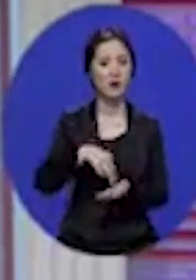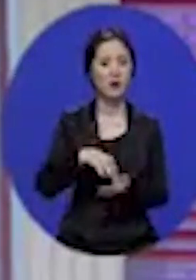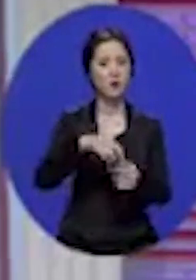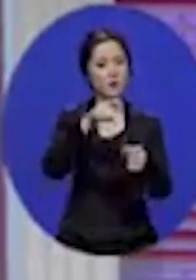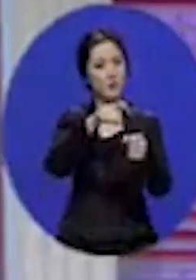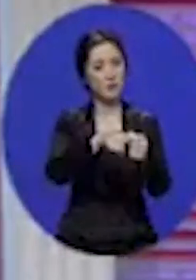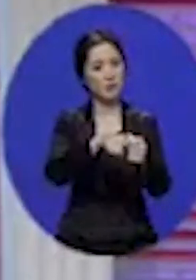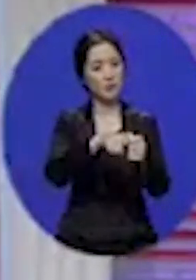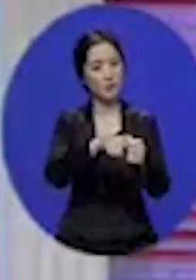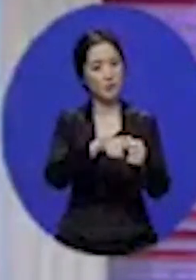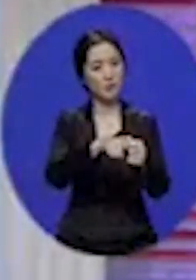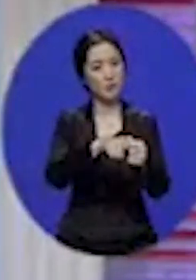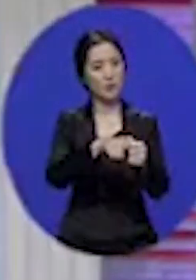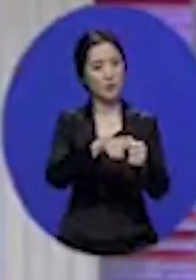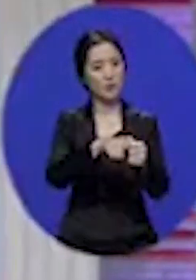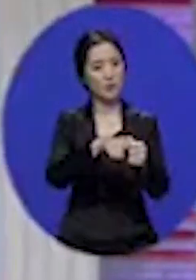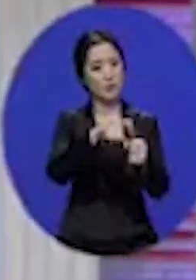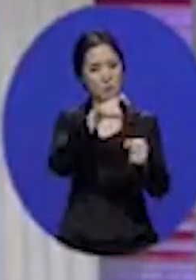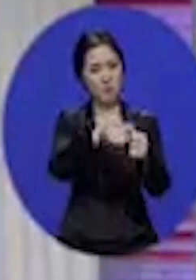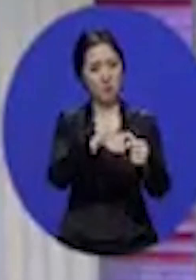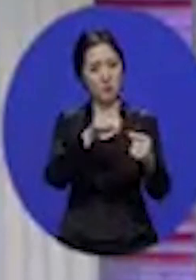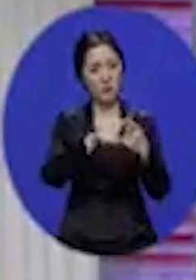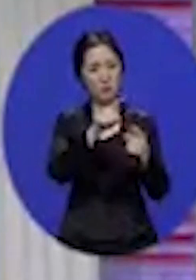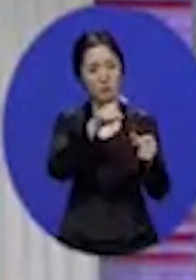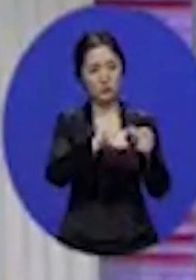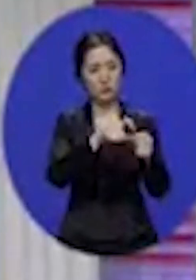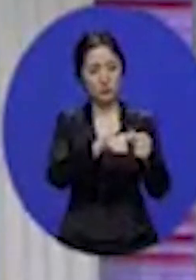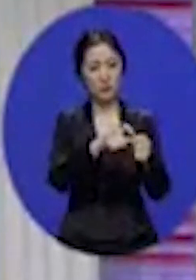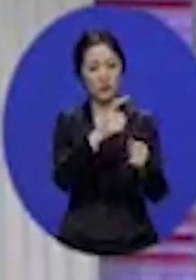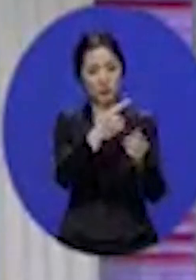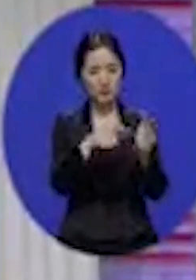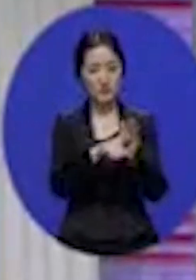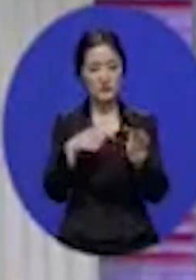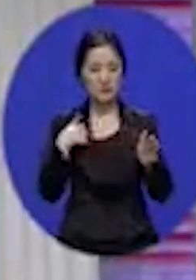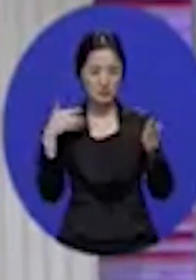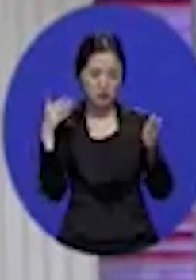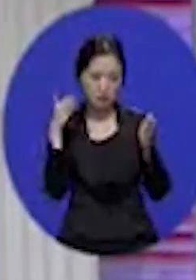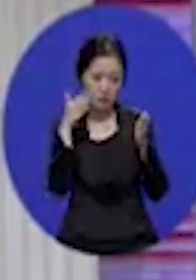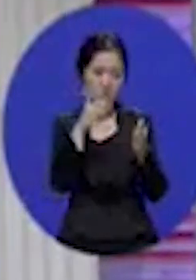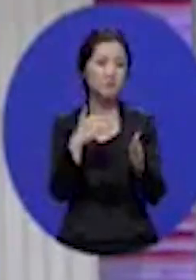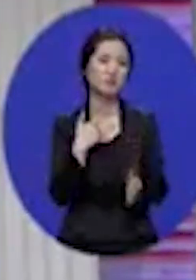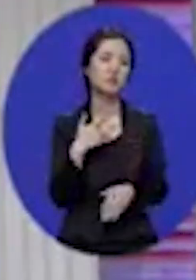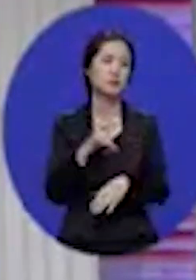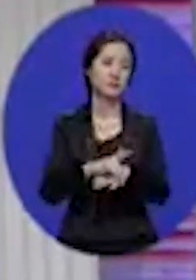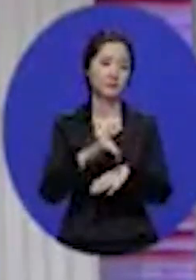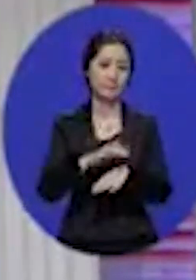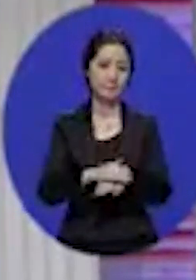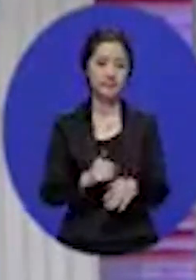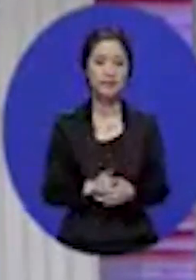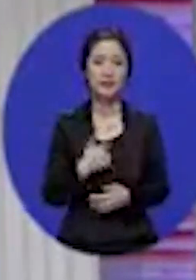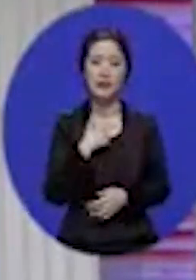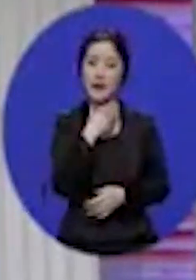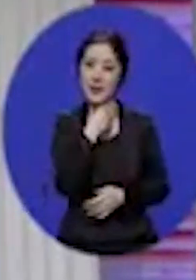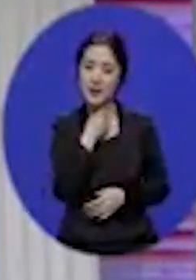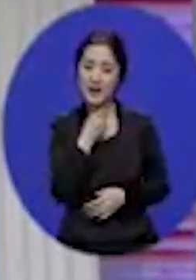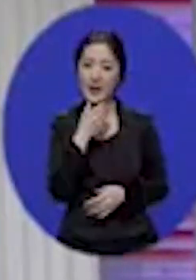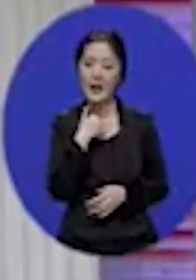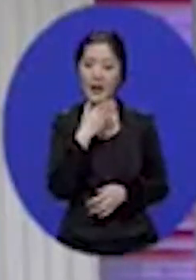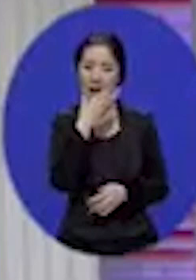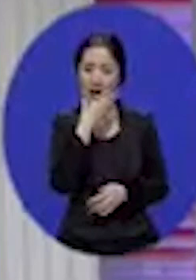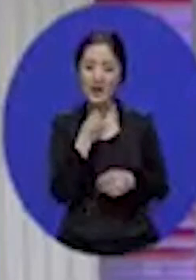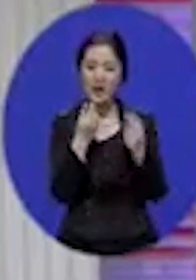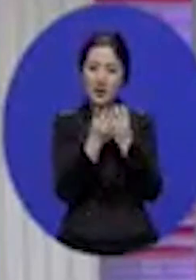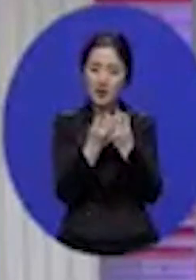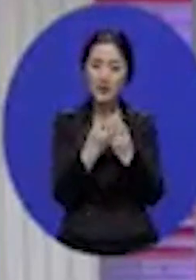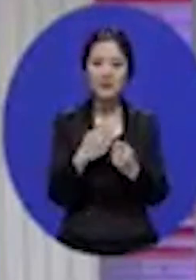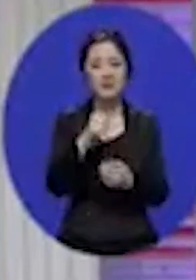목적보다는 목표에 제가 이렇게 목숨을 걸었던 것 같아요. 네. 어떻게 하면 내가 과연 행복하게 살 수 있고 과연 인생의